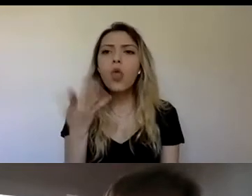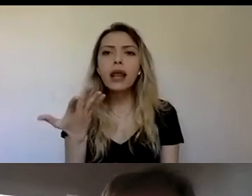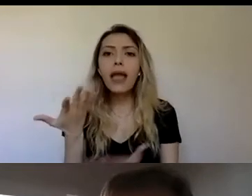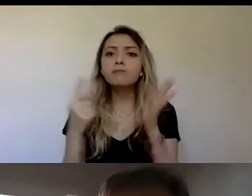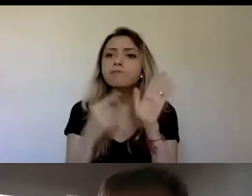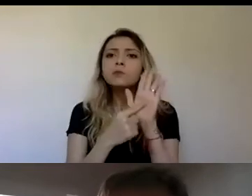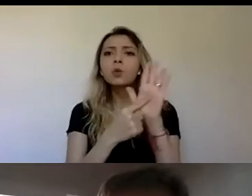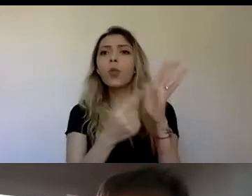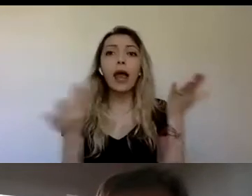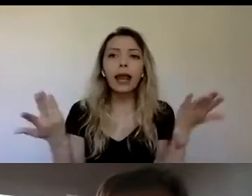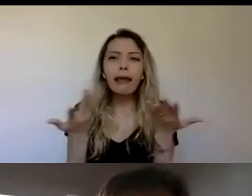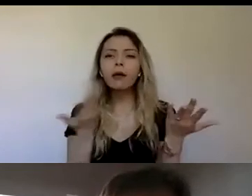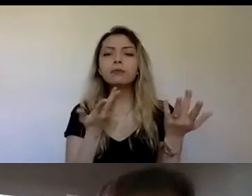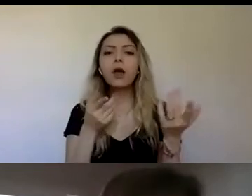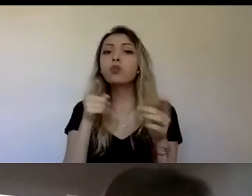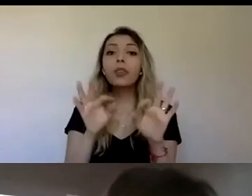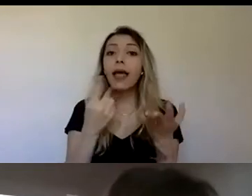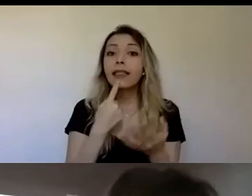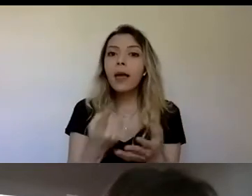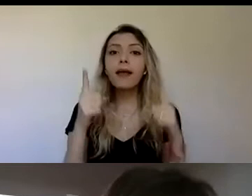verebilirlik aracı olarak aslında